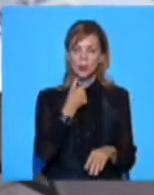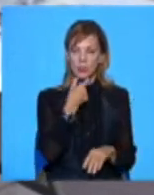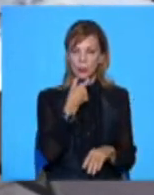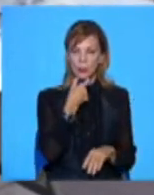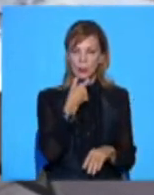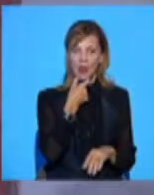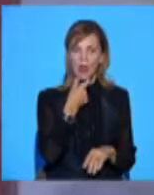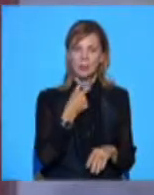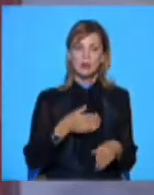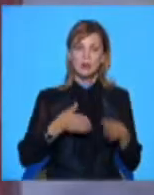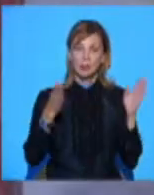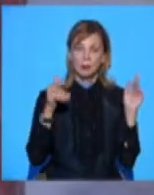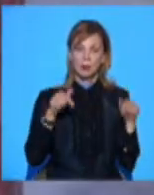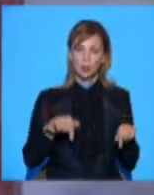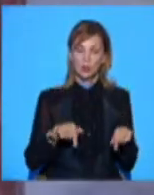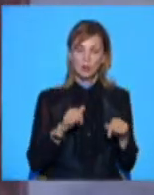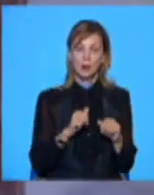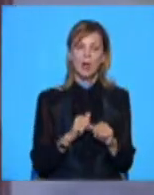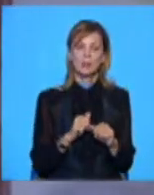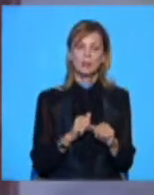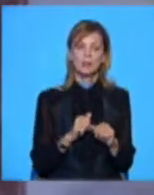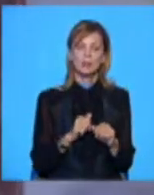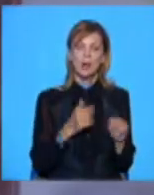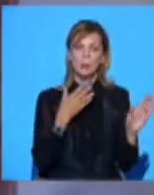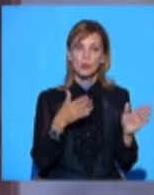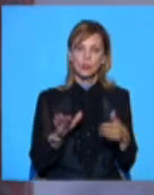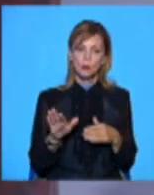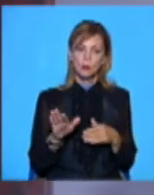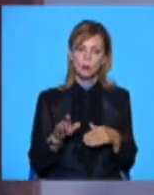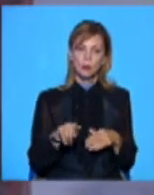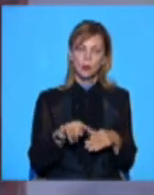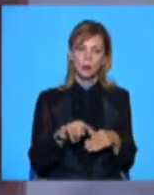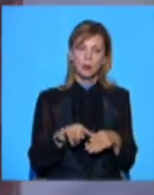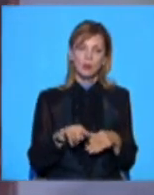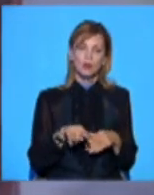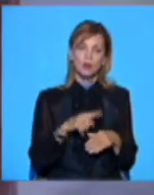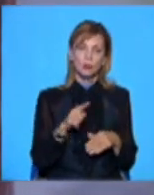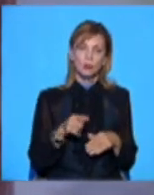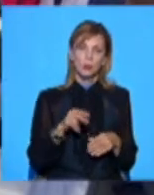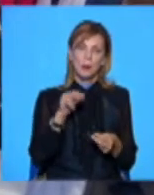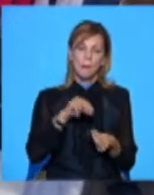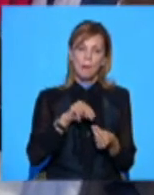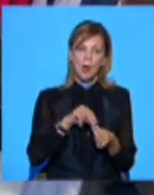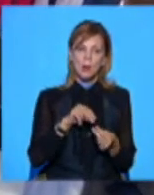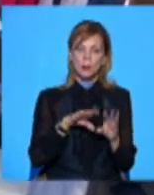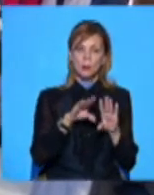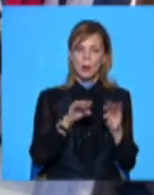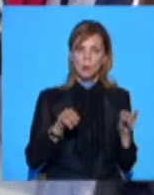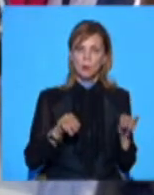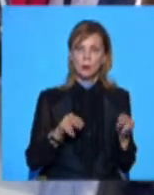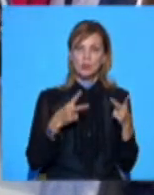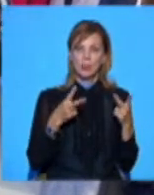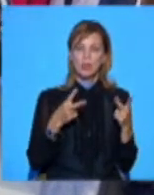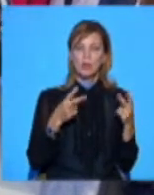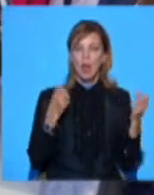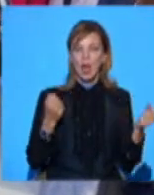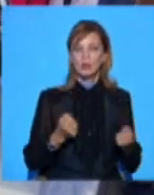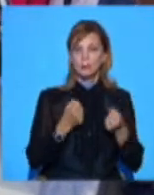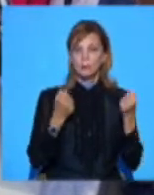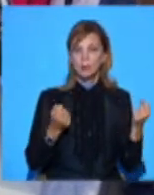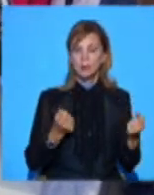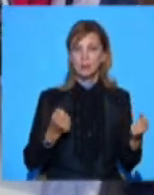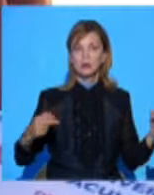de la înființarea universității. Am demarat imediat după sărbătorile pascale o serie de manifestări